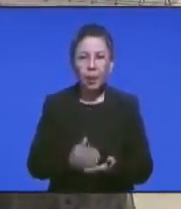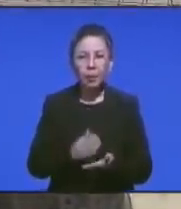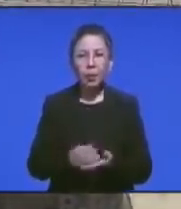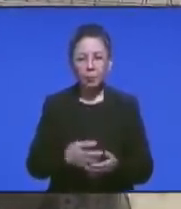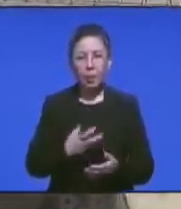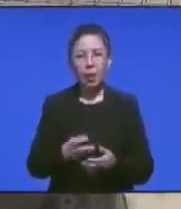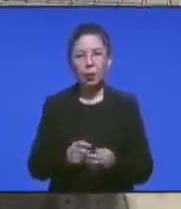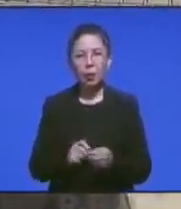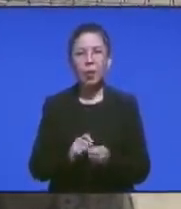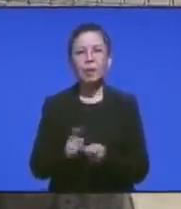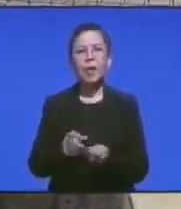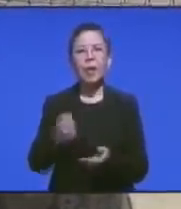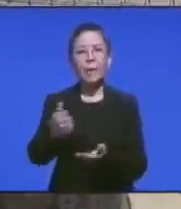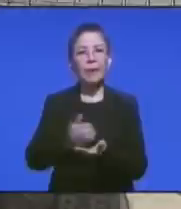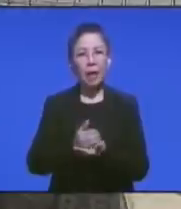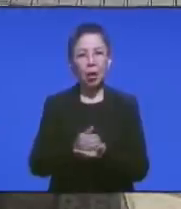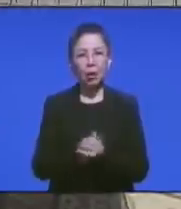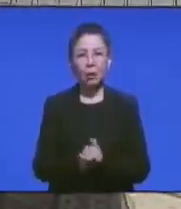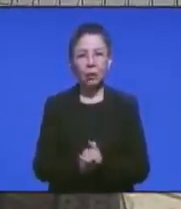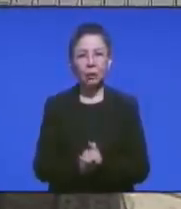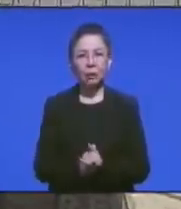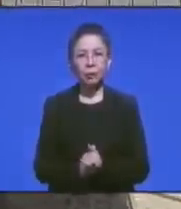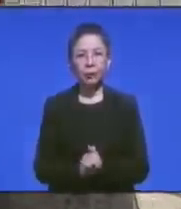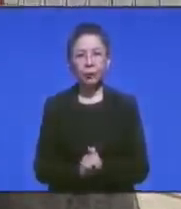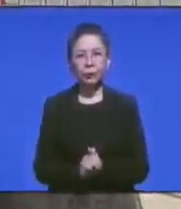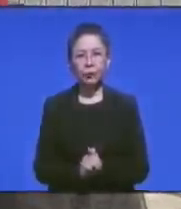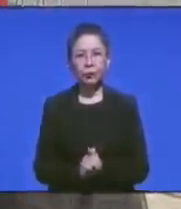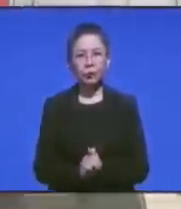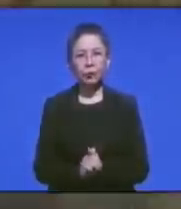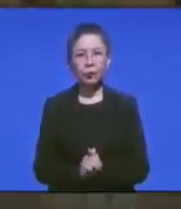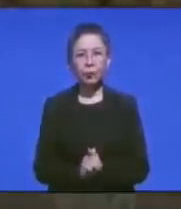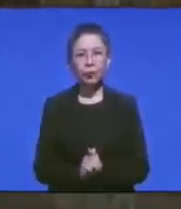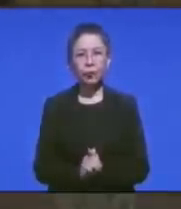mau bersedia membayar pesangon teman-teman.